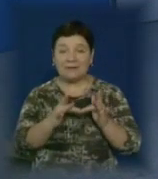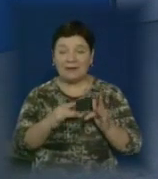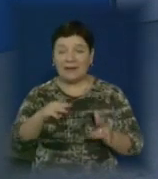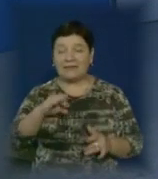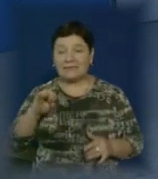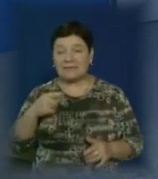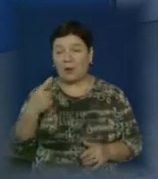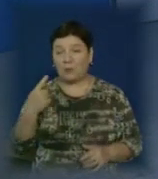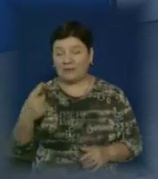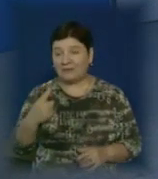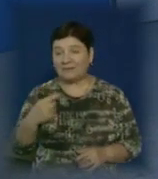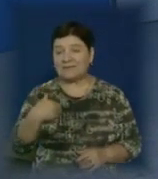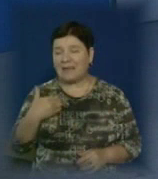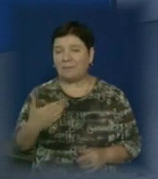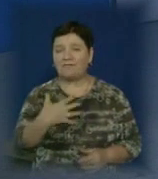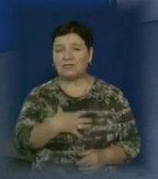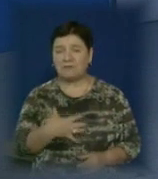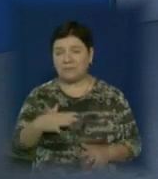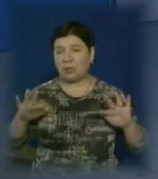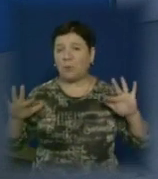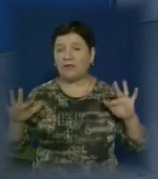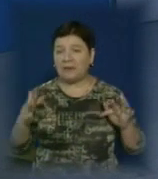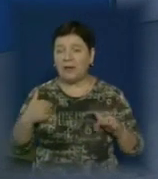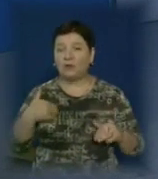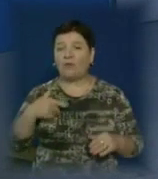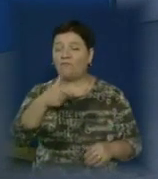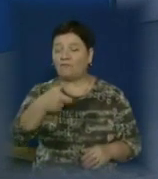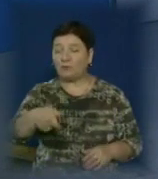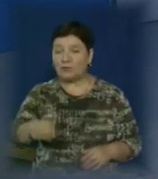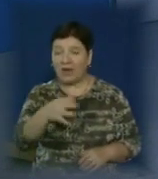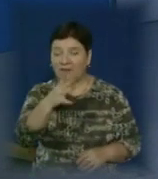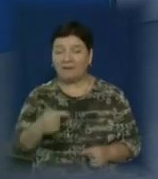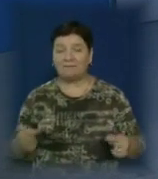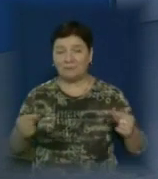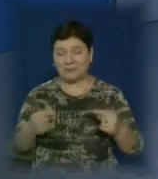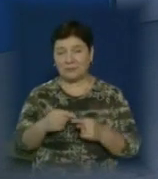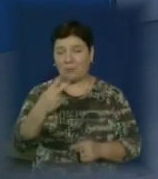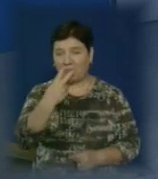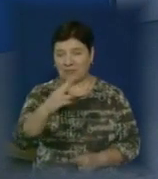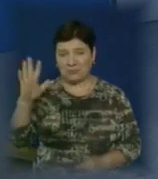tisa1.tv. З нами ви в курсі найважливіших подій, тож вмикайте нас вчасно. Побачимось.